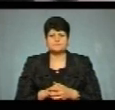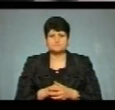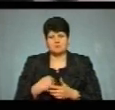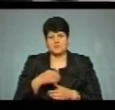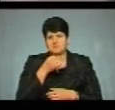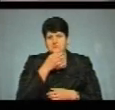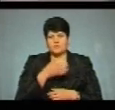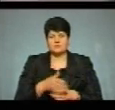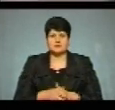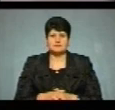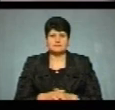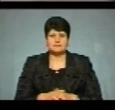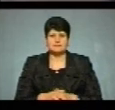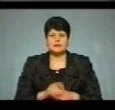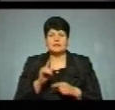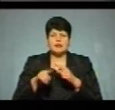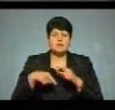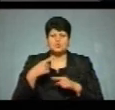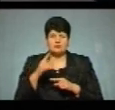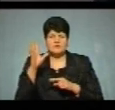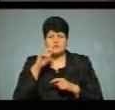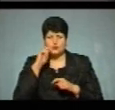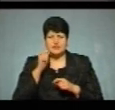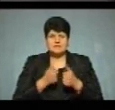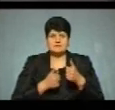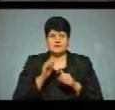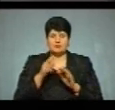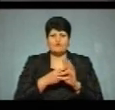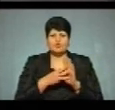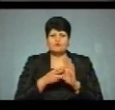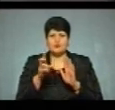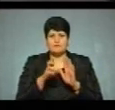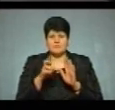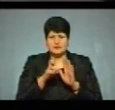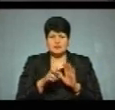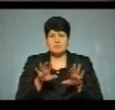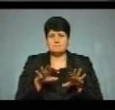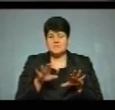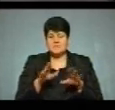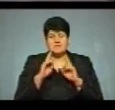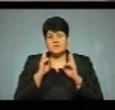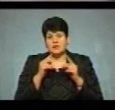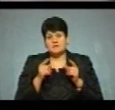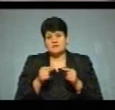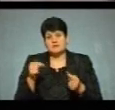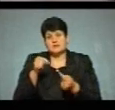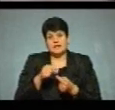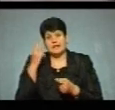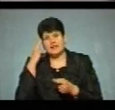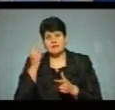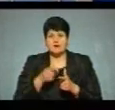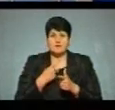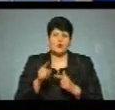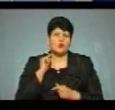Мені подобається. Наступні всеукраїнські змагання відбудуться 8 березня. Місце проведення федерація визначає. Це буде Київ або Кропивницький.